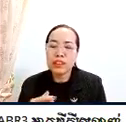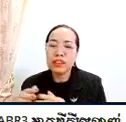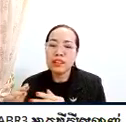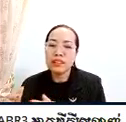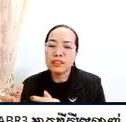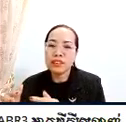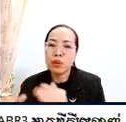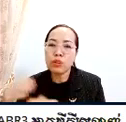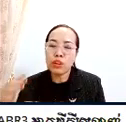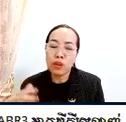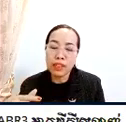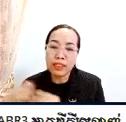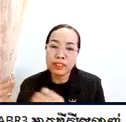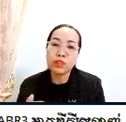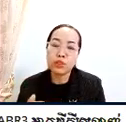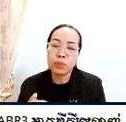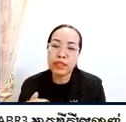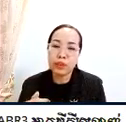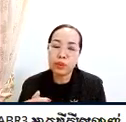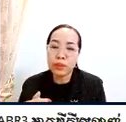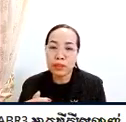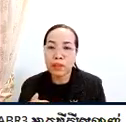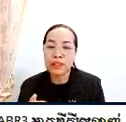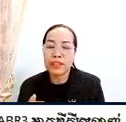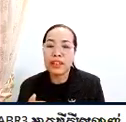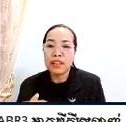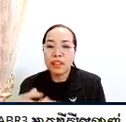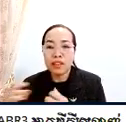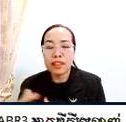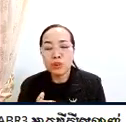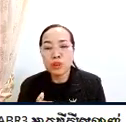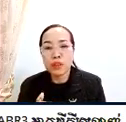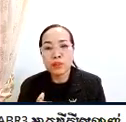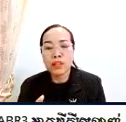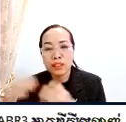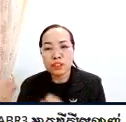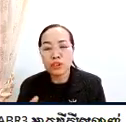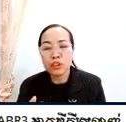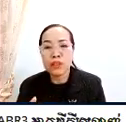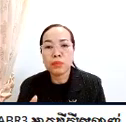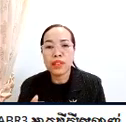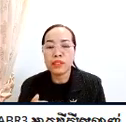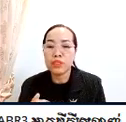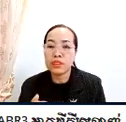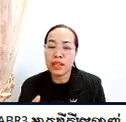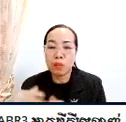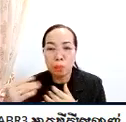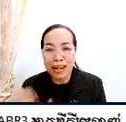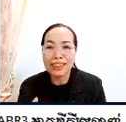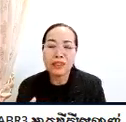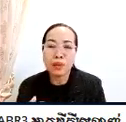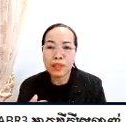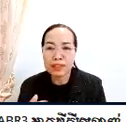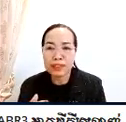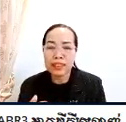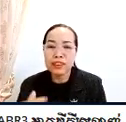chỉ dương ưu thì hoa thanh nếch xong tôi chua bà đại cư thamay chả. Đại cư thamay ở tệ chôn thamay nhóm chưa tha lộng bạc